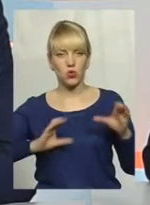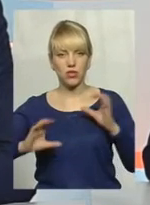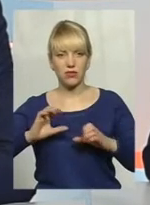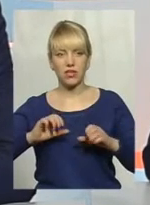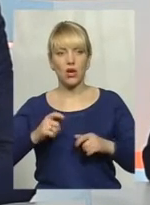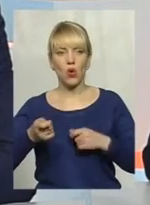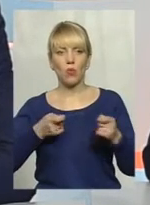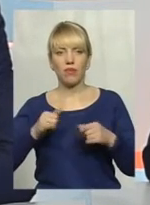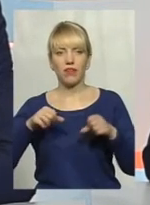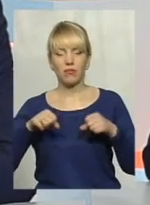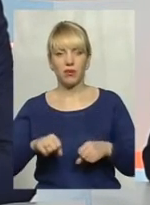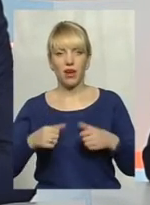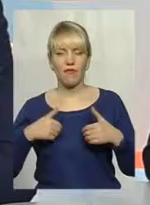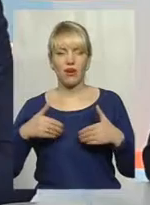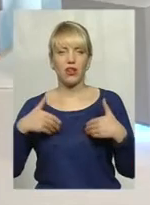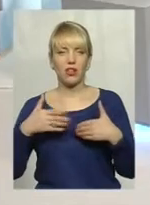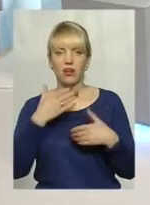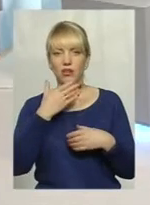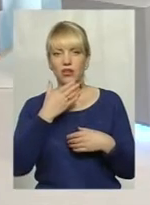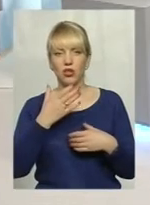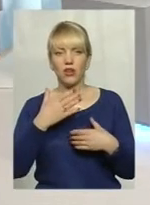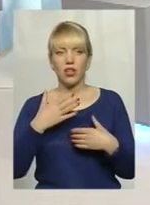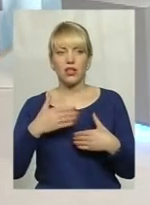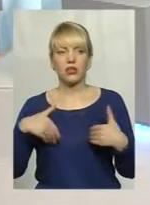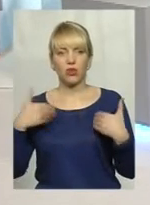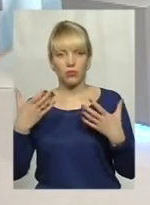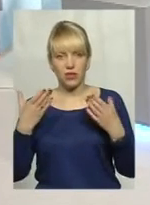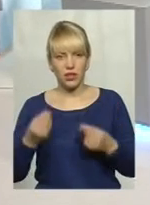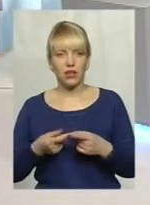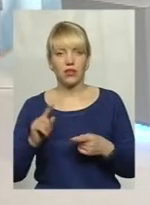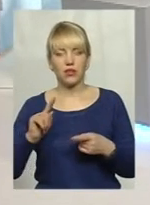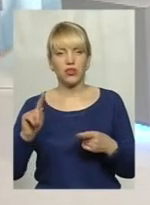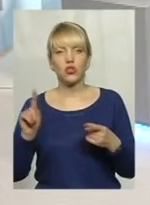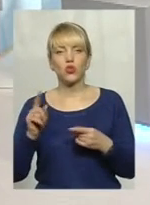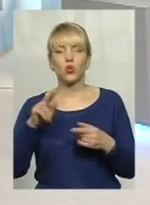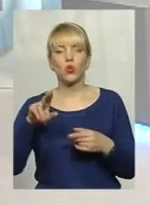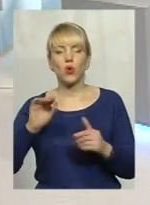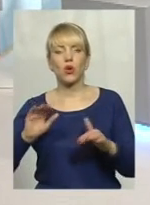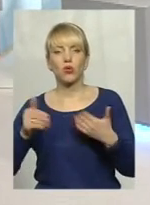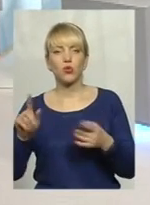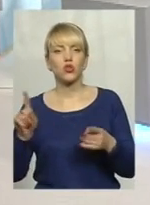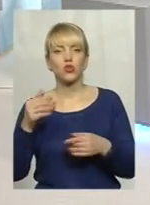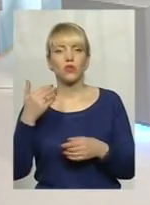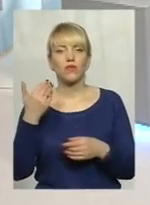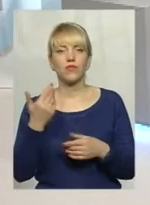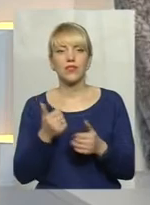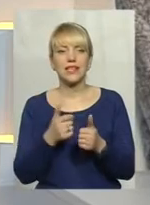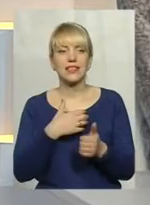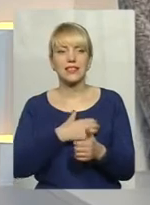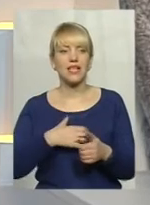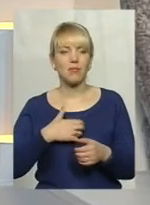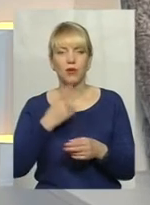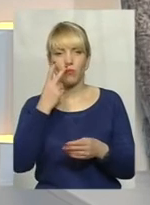Отже, доброго здоров'я, шановні гості. Щодо рекомендацій, ви зазначили, що насамперед